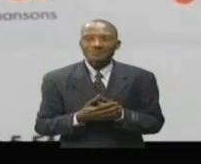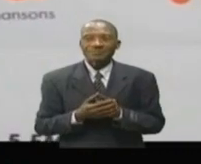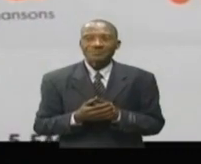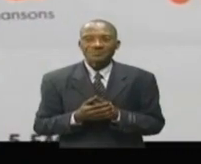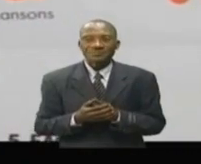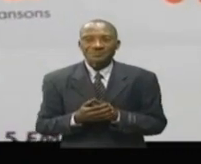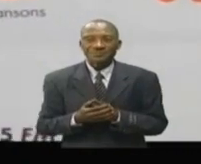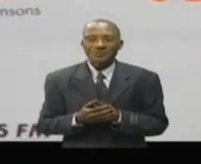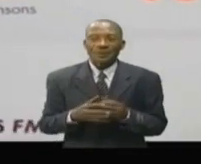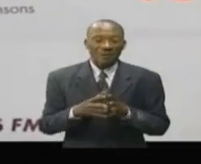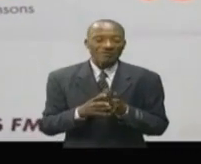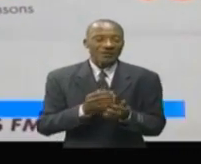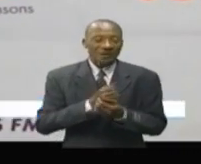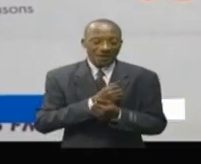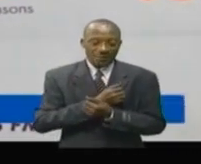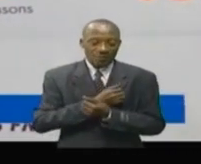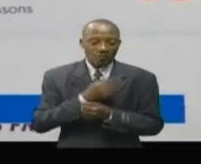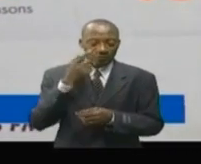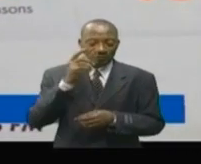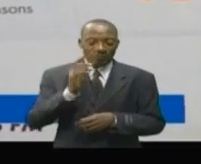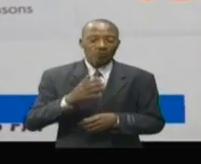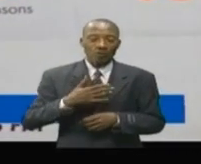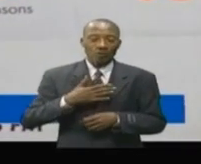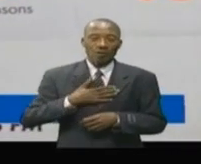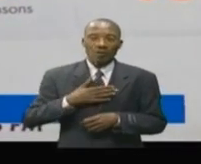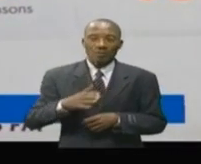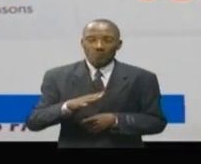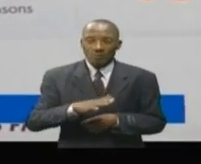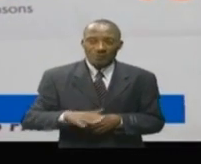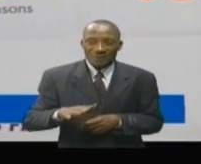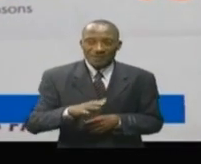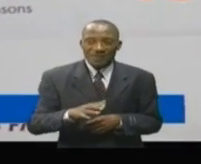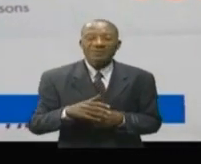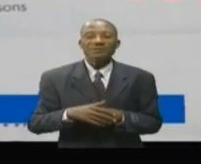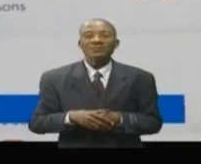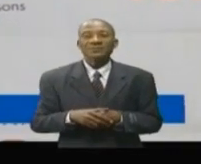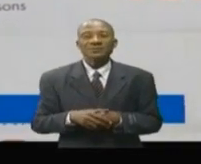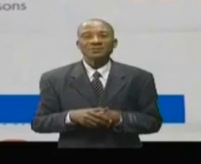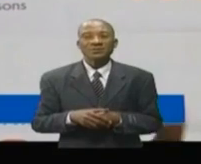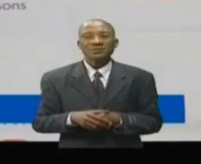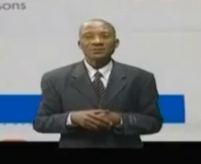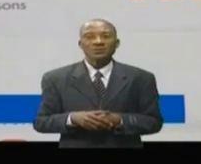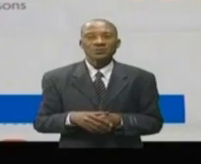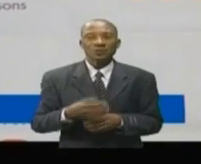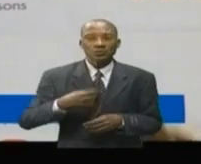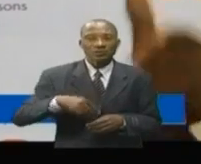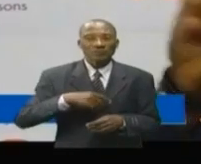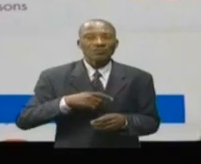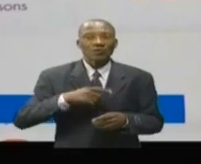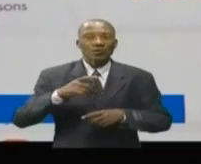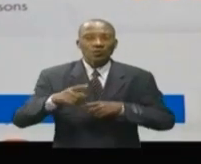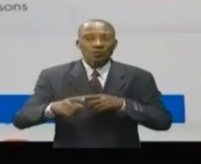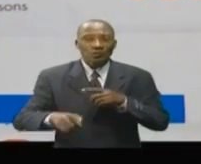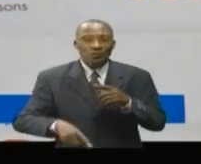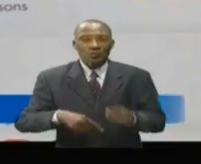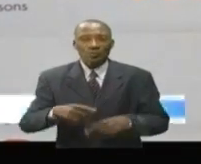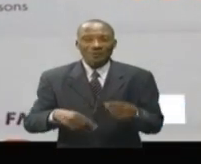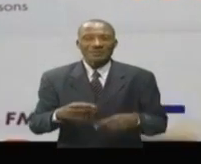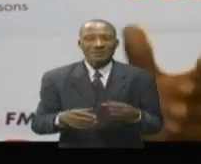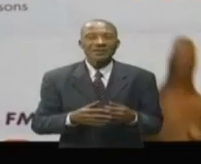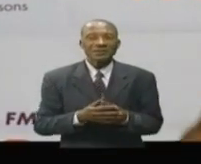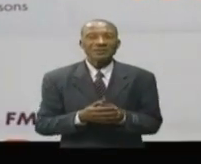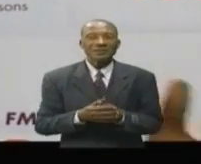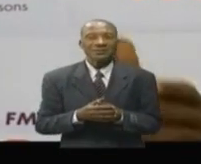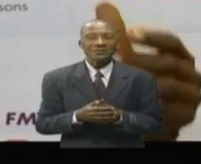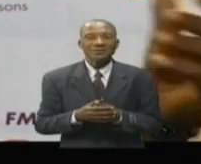l'humour de ce pays. On sait que depuis plus de 40 ans, nous avons commencé nous avons suivi déjà à l'époque le